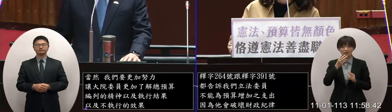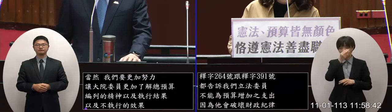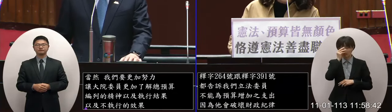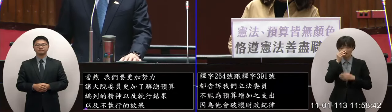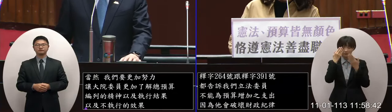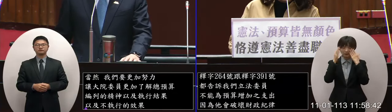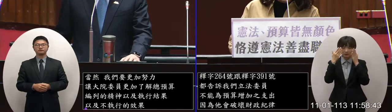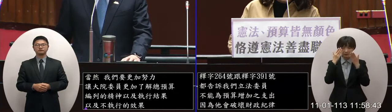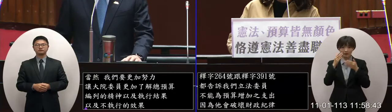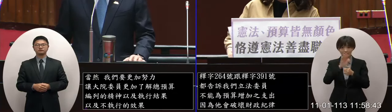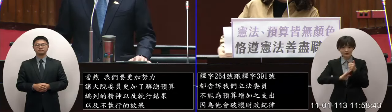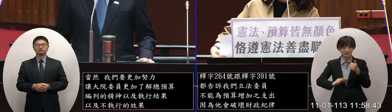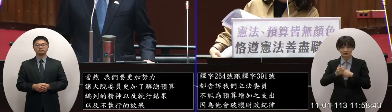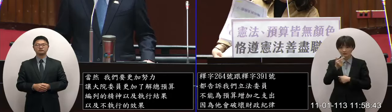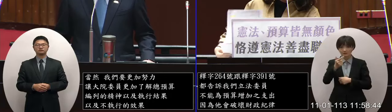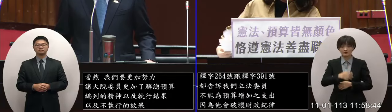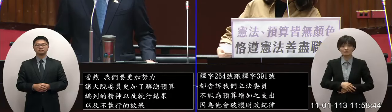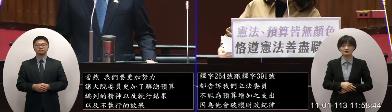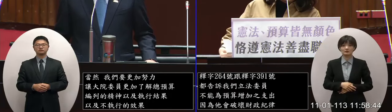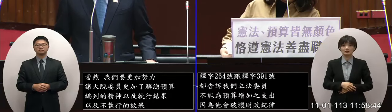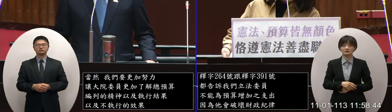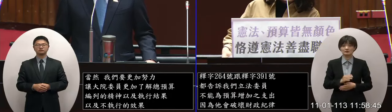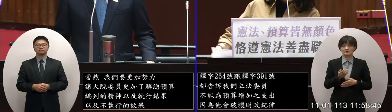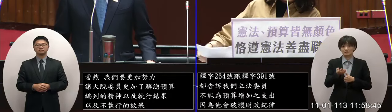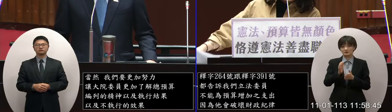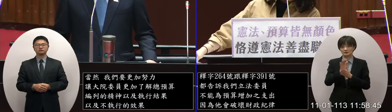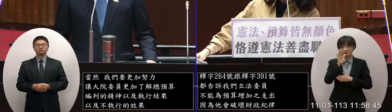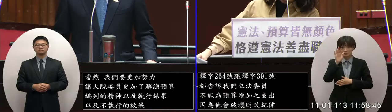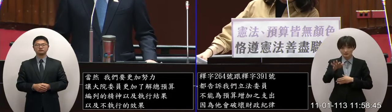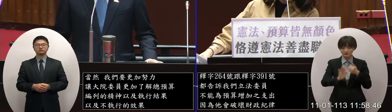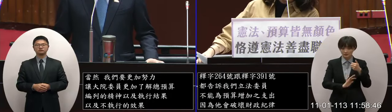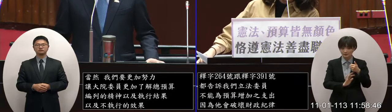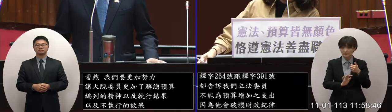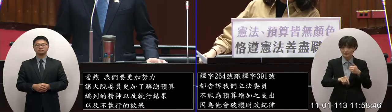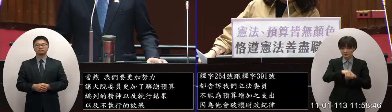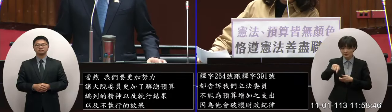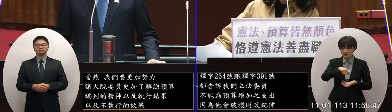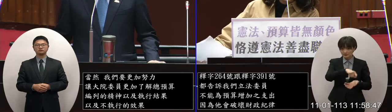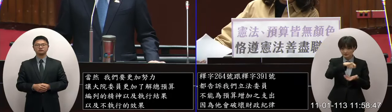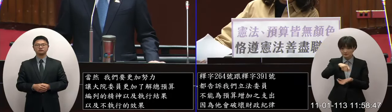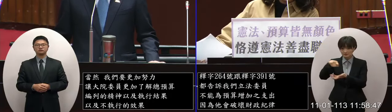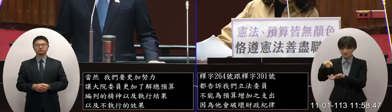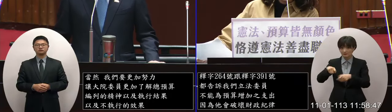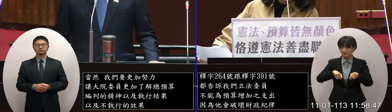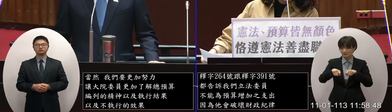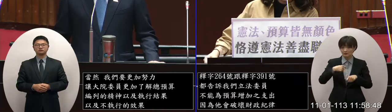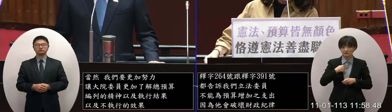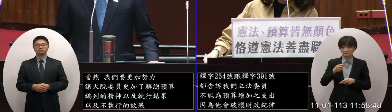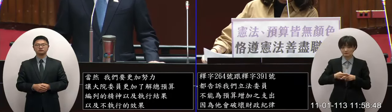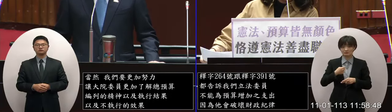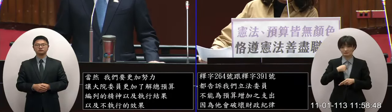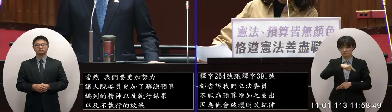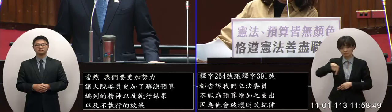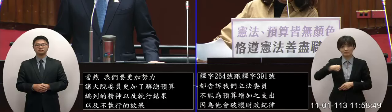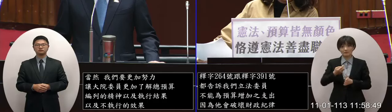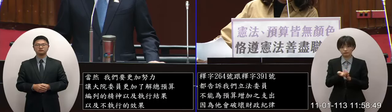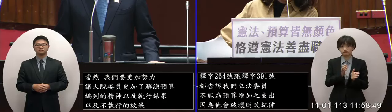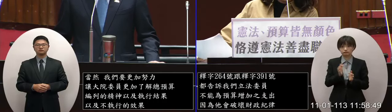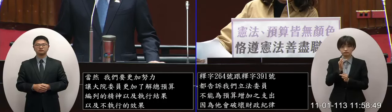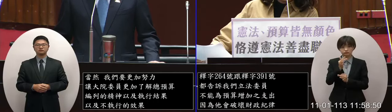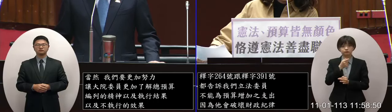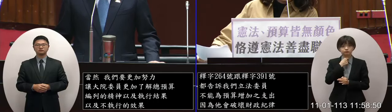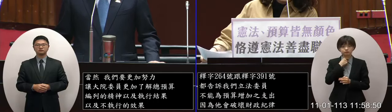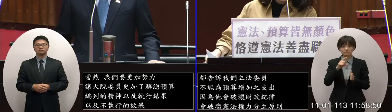审查期间，针对几个在野党委员所提出来的方案，我相信我们做好准备，总能